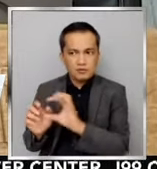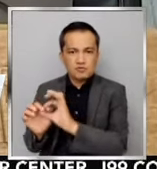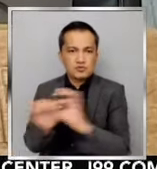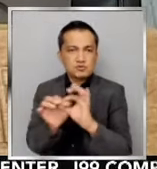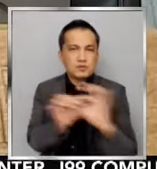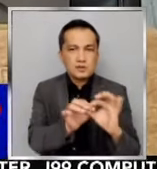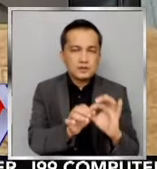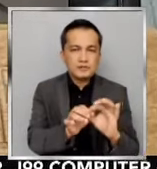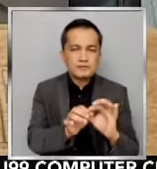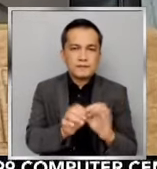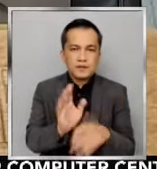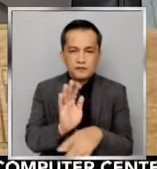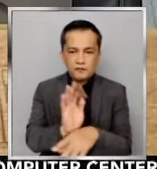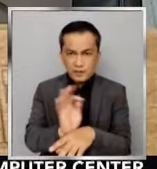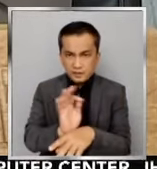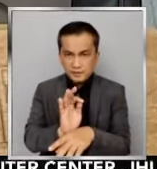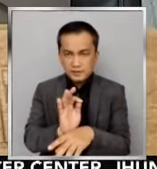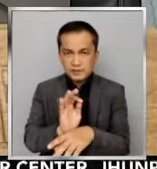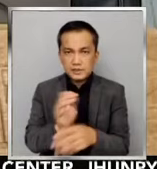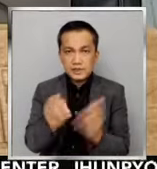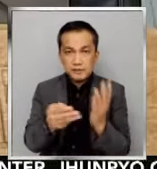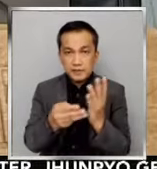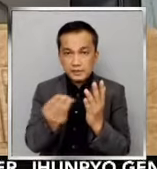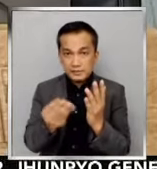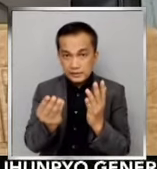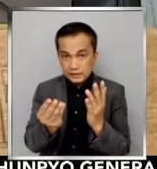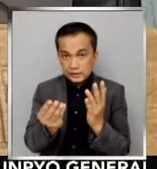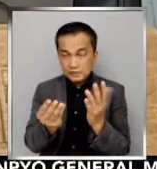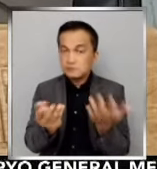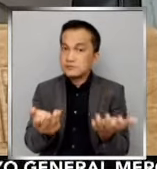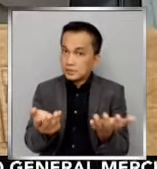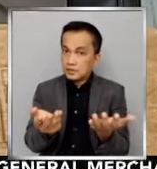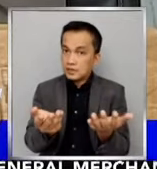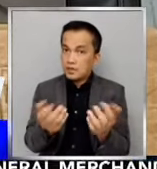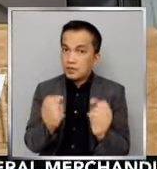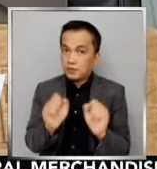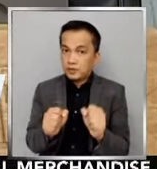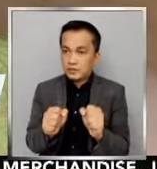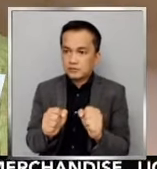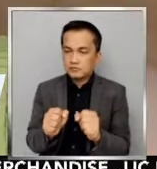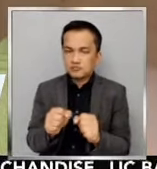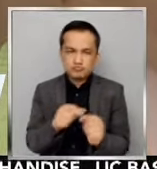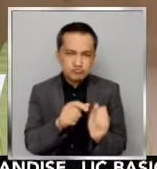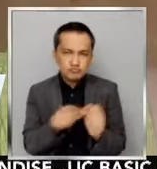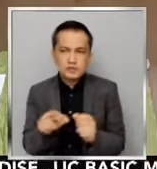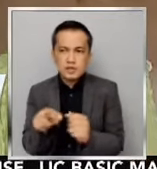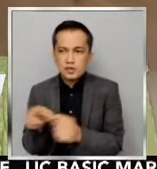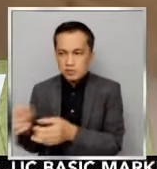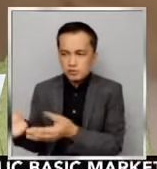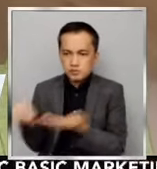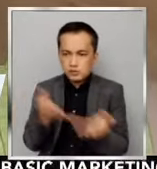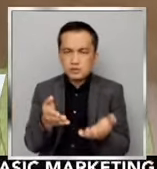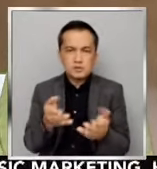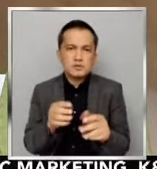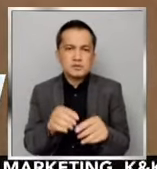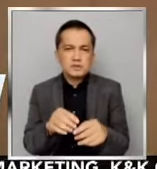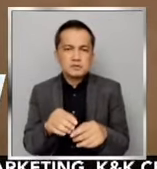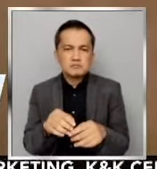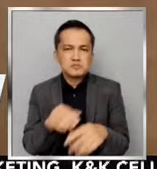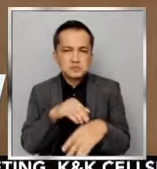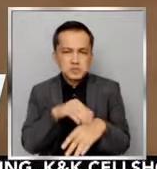film, magazines, na pwedeng magamit niya itong mga models. Isang bonus